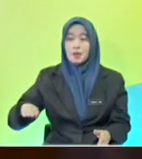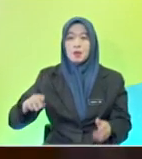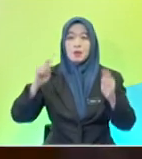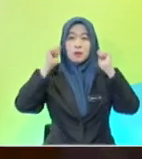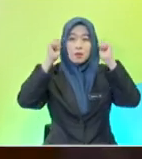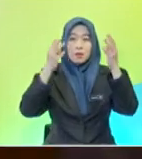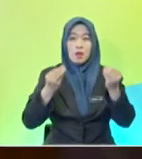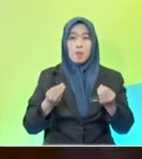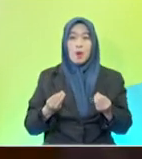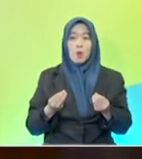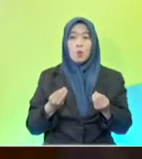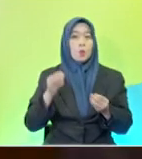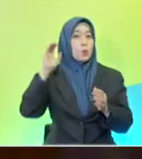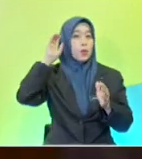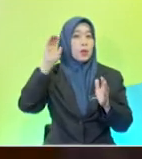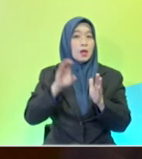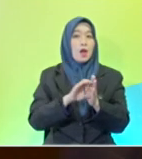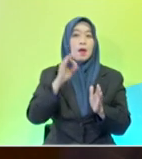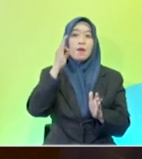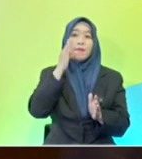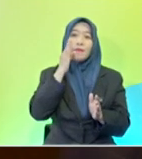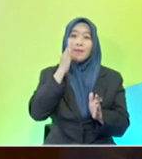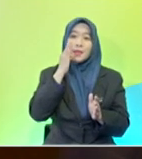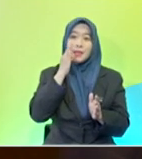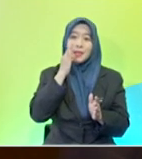nak dengar Fatin lah, Fatin.